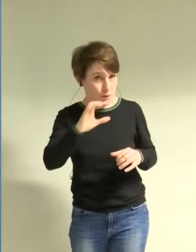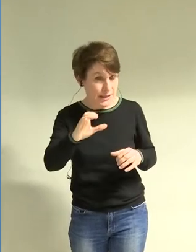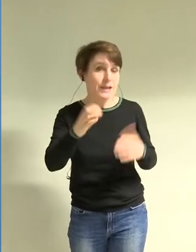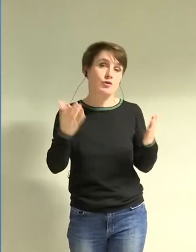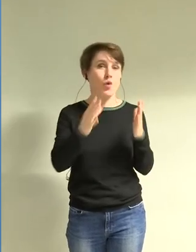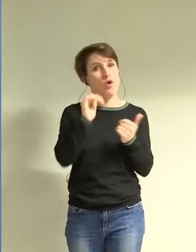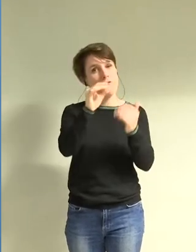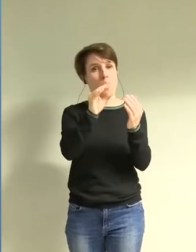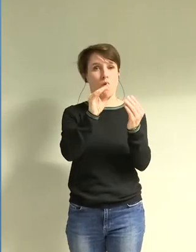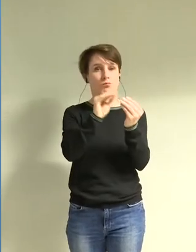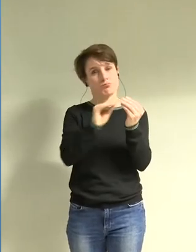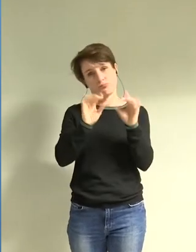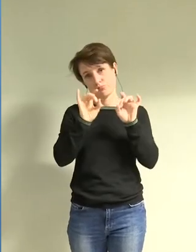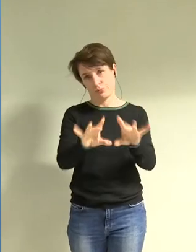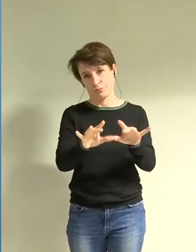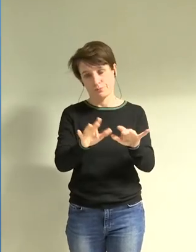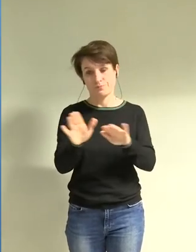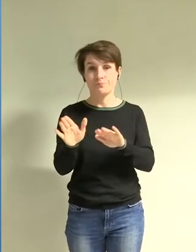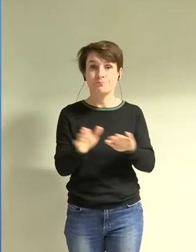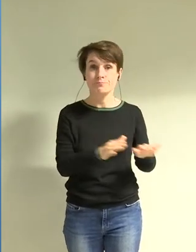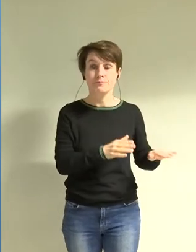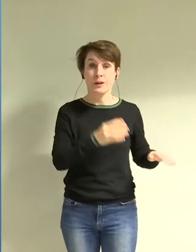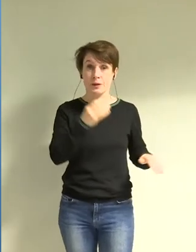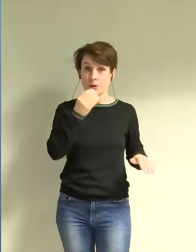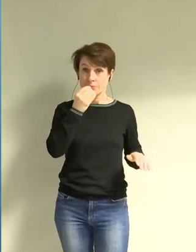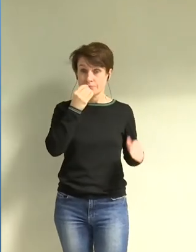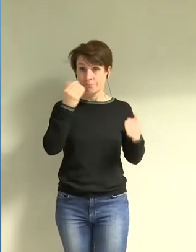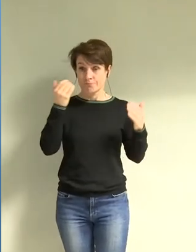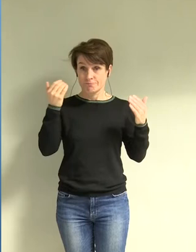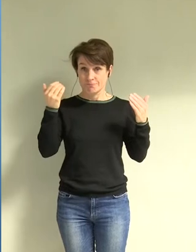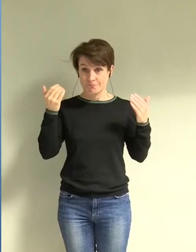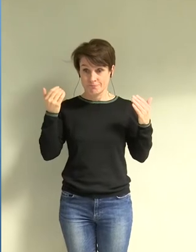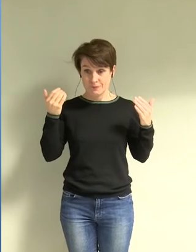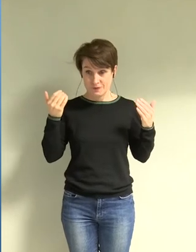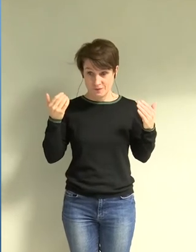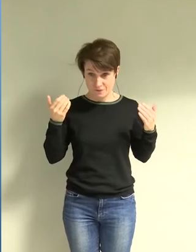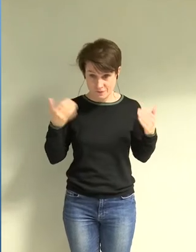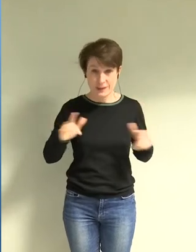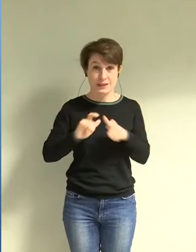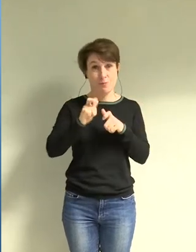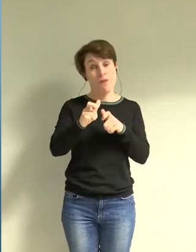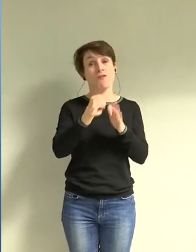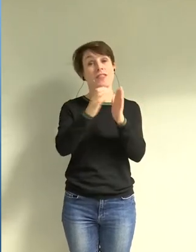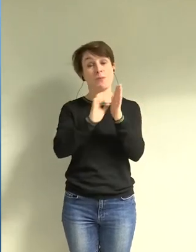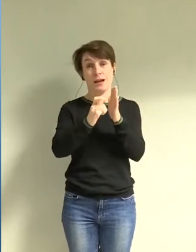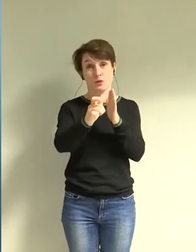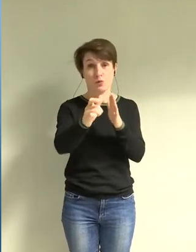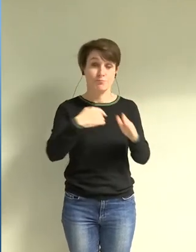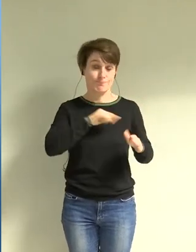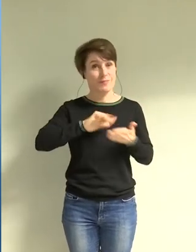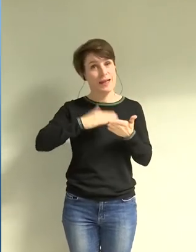nous voici donc en situation d'attaqué maintenant les